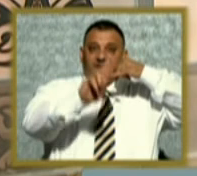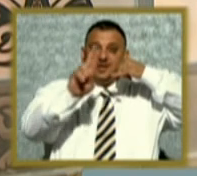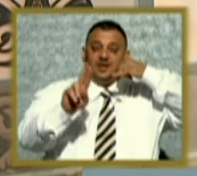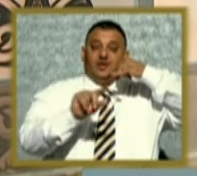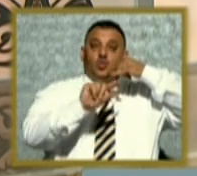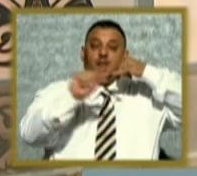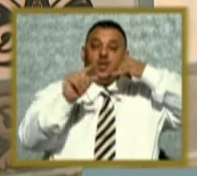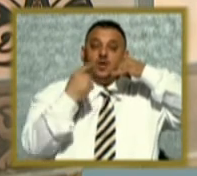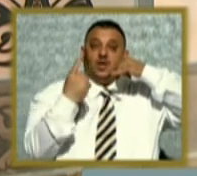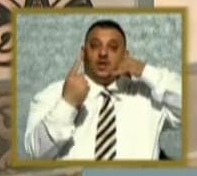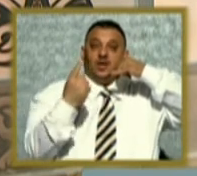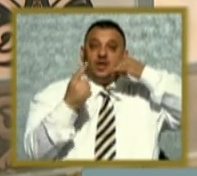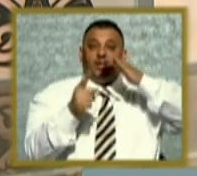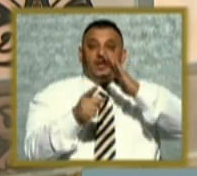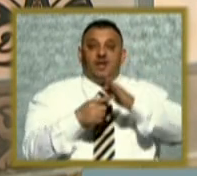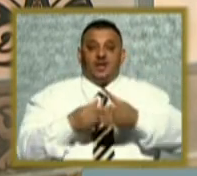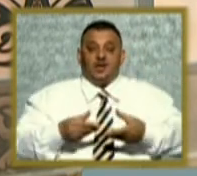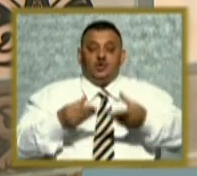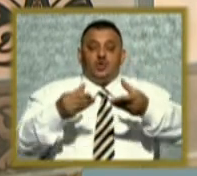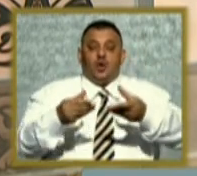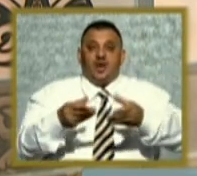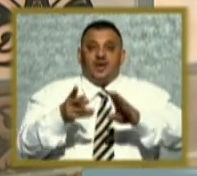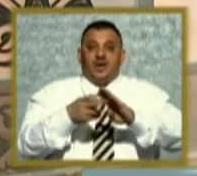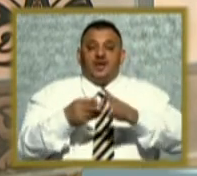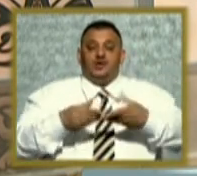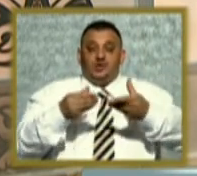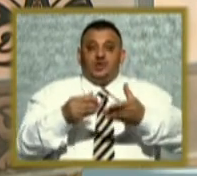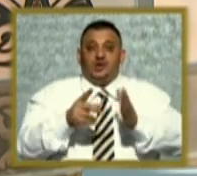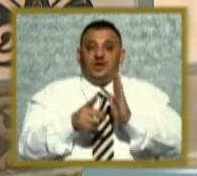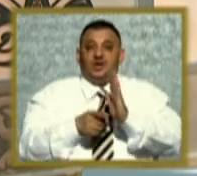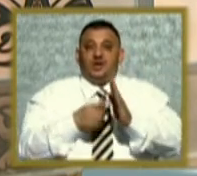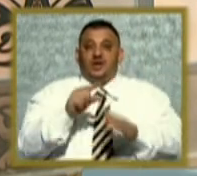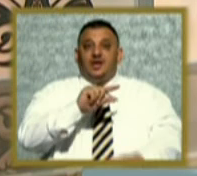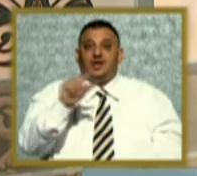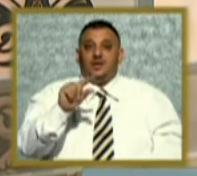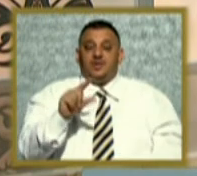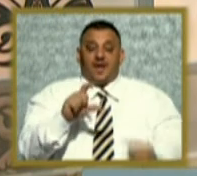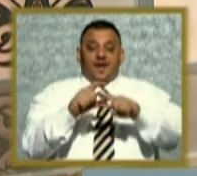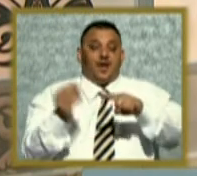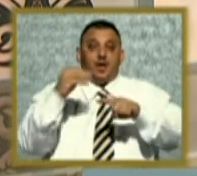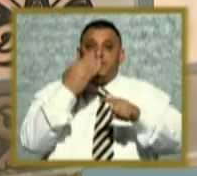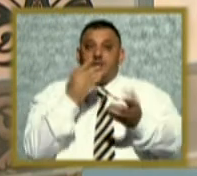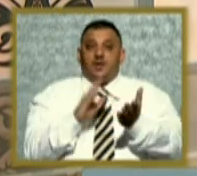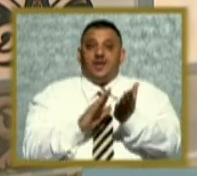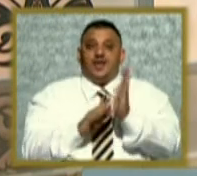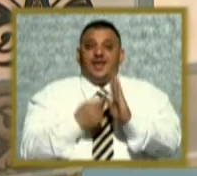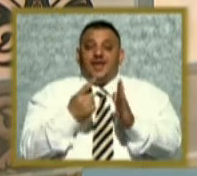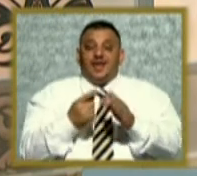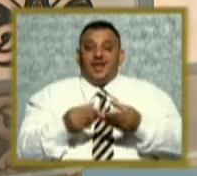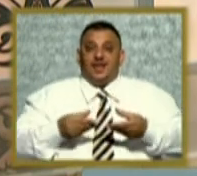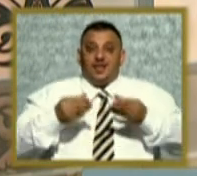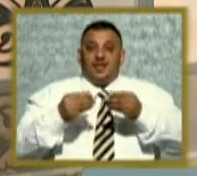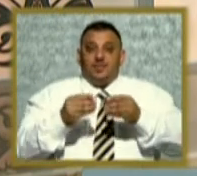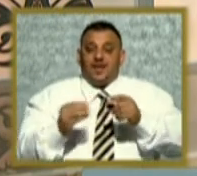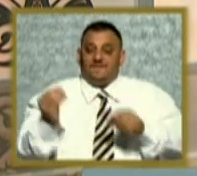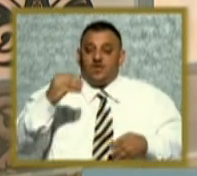عن جوائز هذه من البيت. إيه. يعني لغير الفوائد طبعا، جوائز في